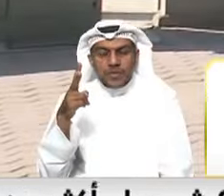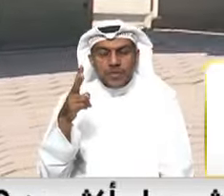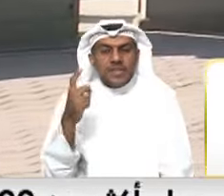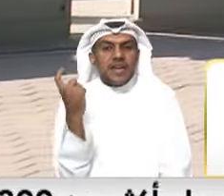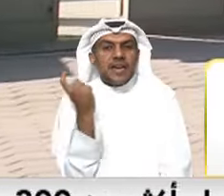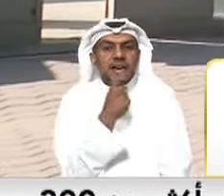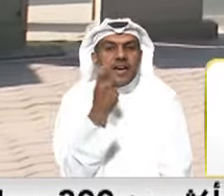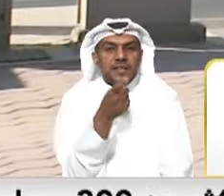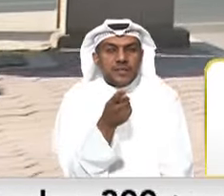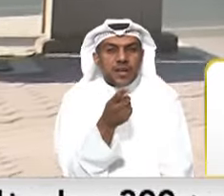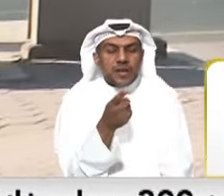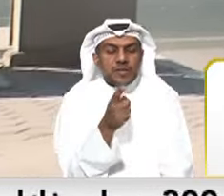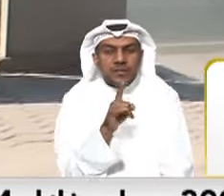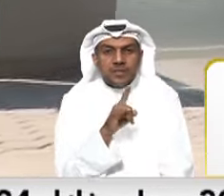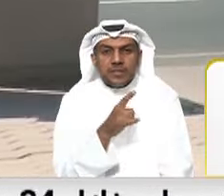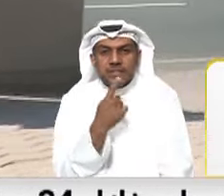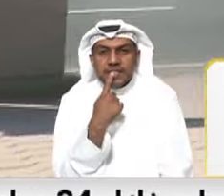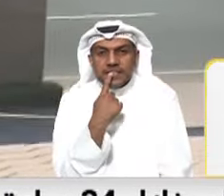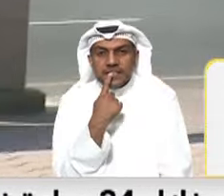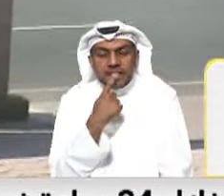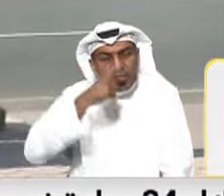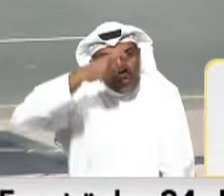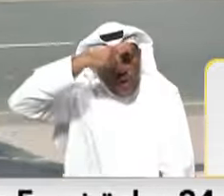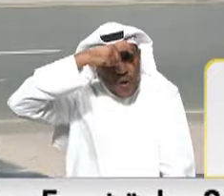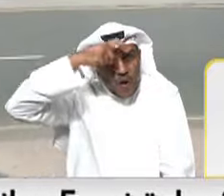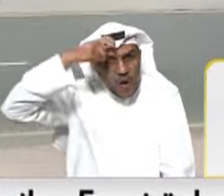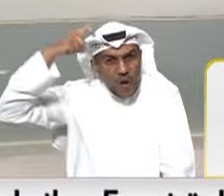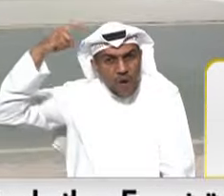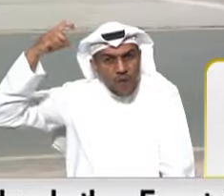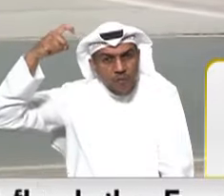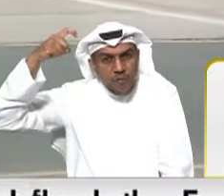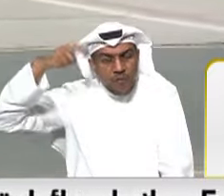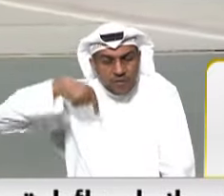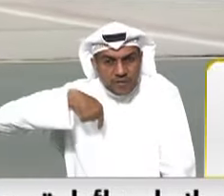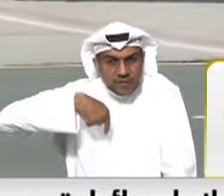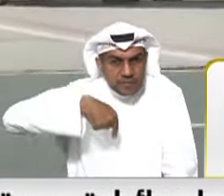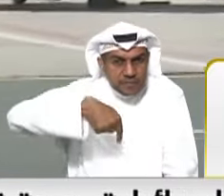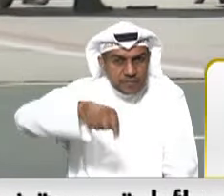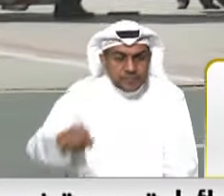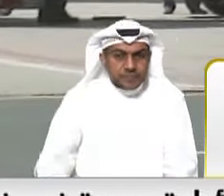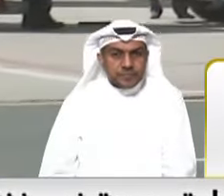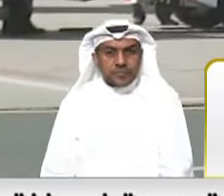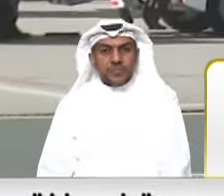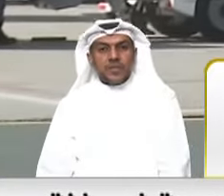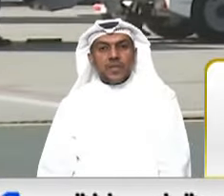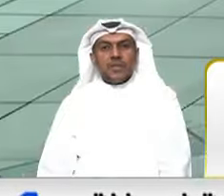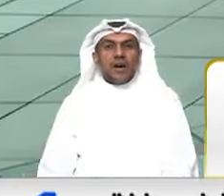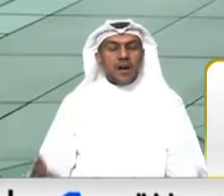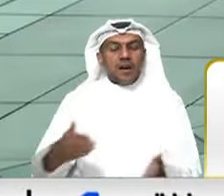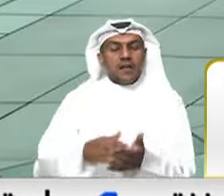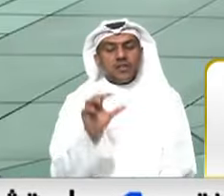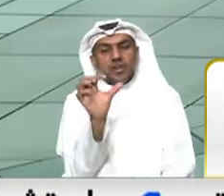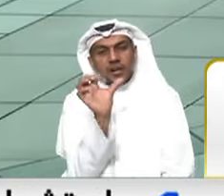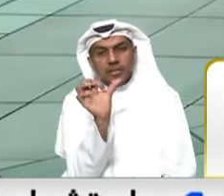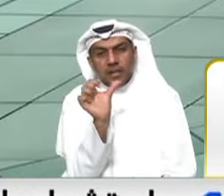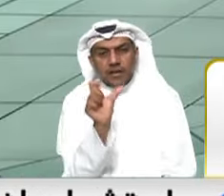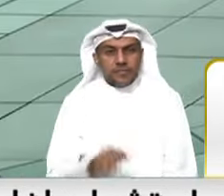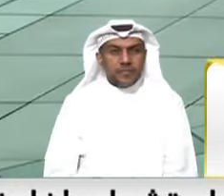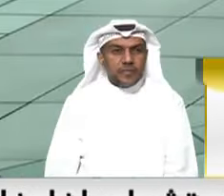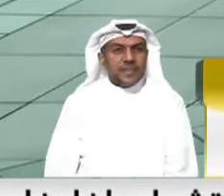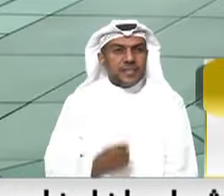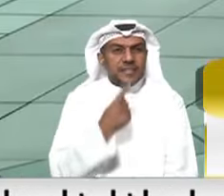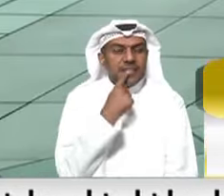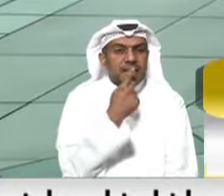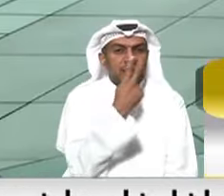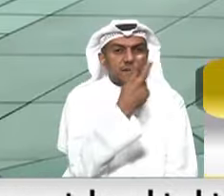وذلك خلال الفترة من شهر يونيو الحالي إلى سبتمبر المقبل. بالنسبة لخطة صيف 2024